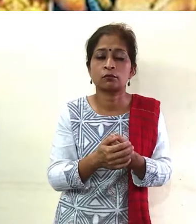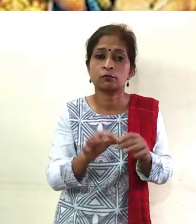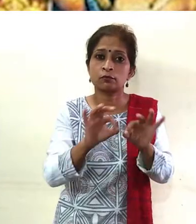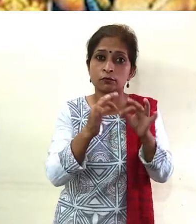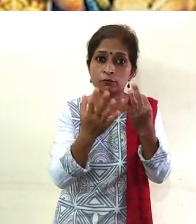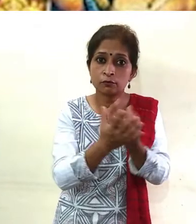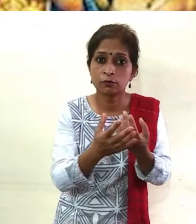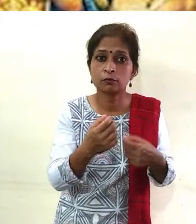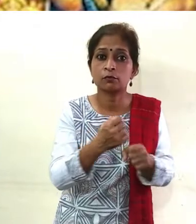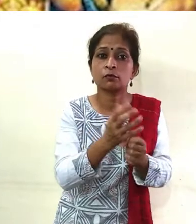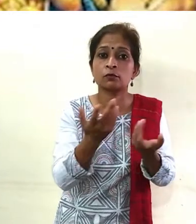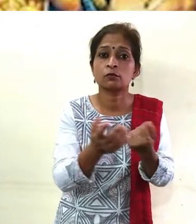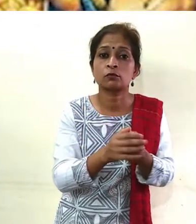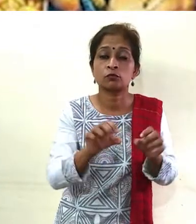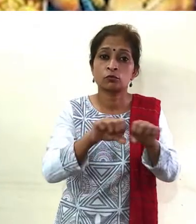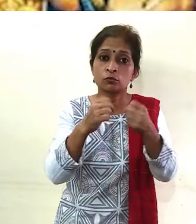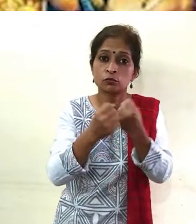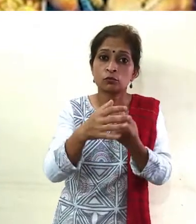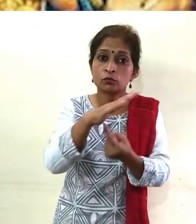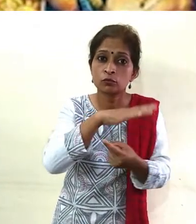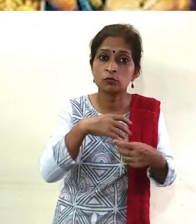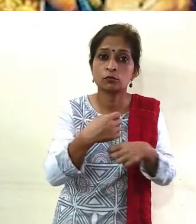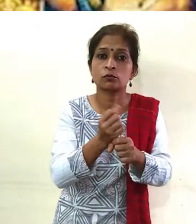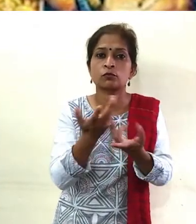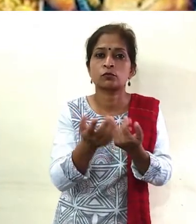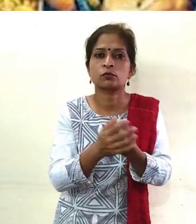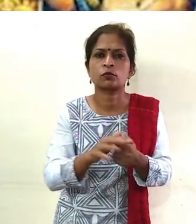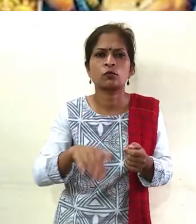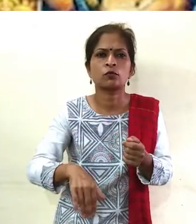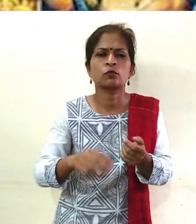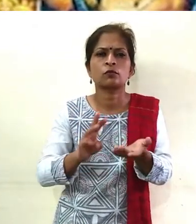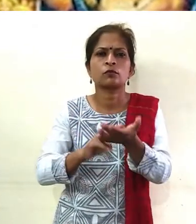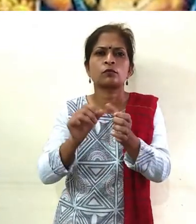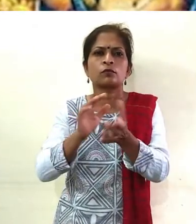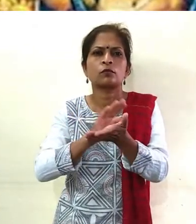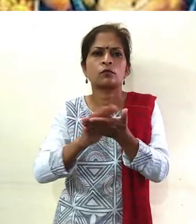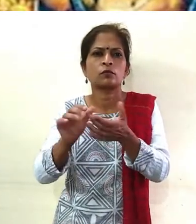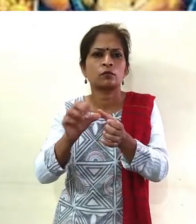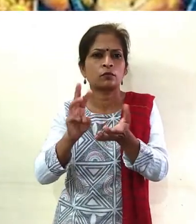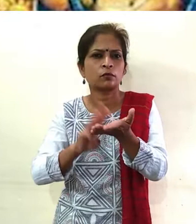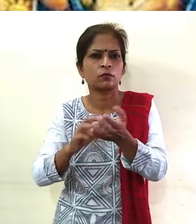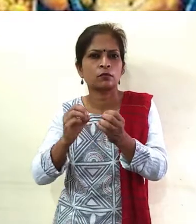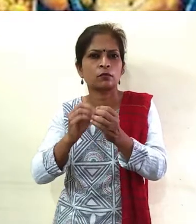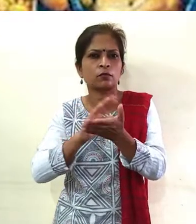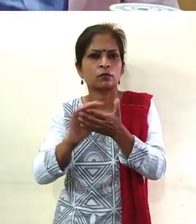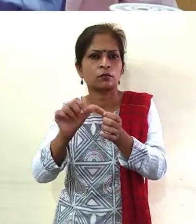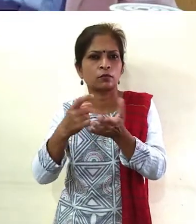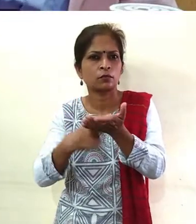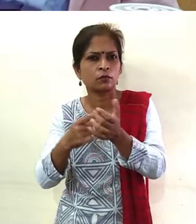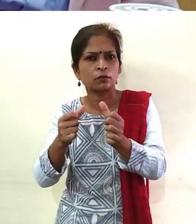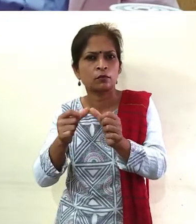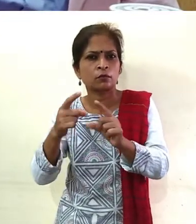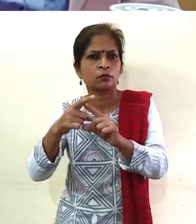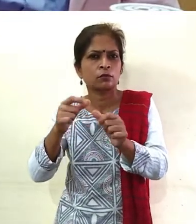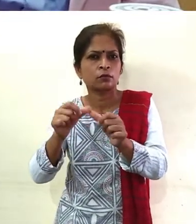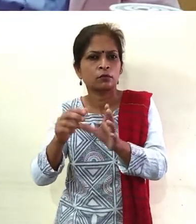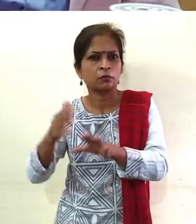सके, जिससे कि समाज बन सके। महाभारत उससे पहले की है, रामायण नहीं, रामायण पहले